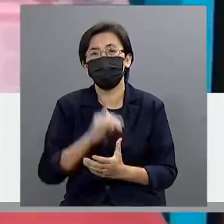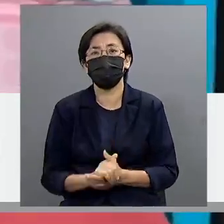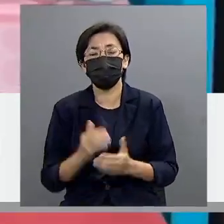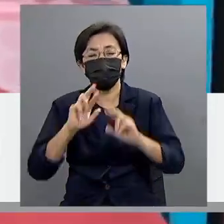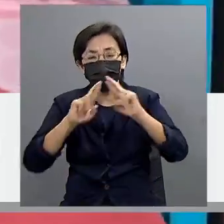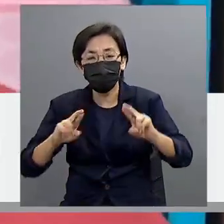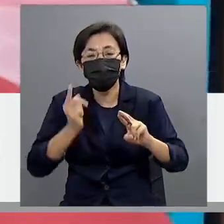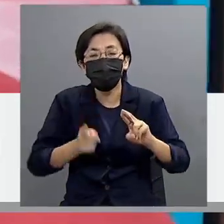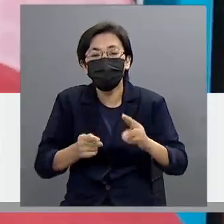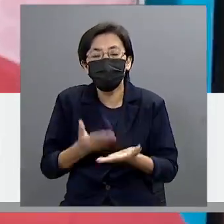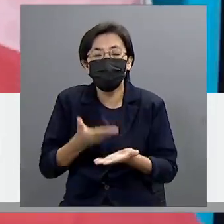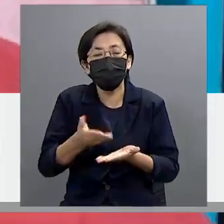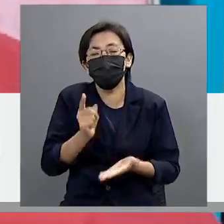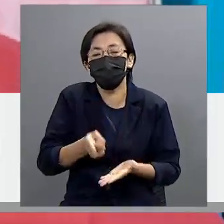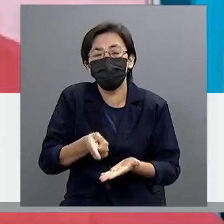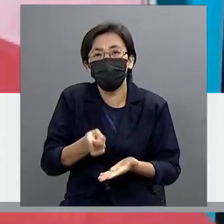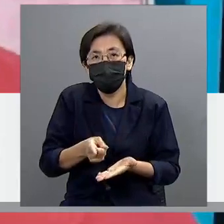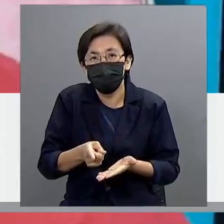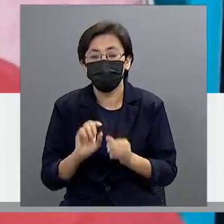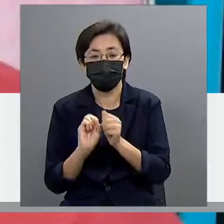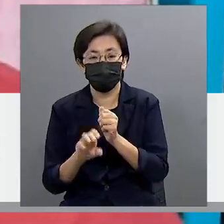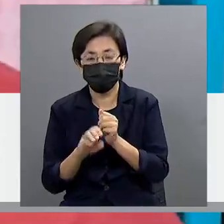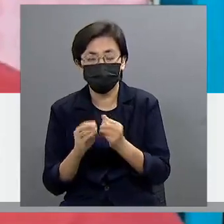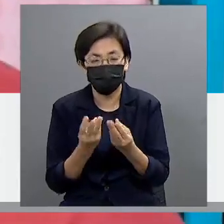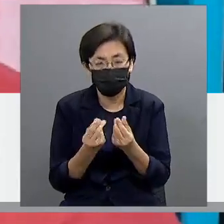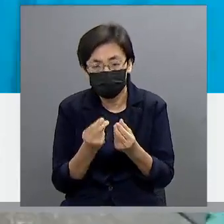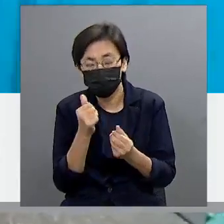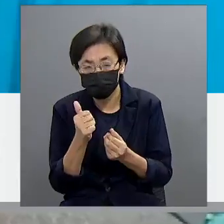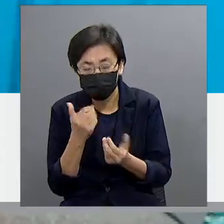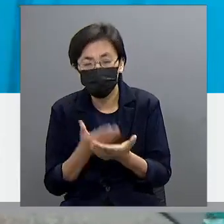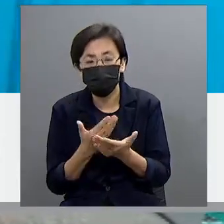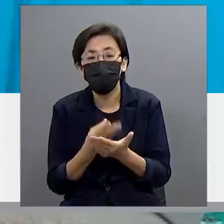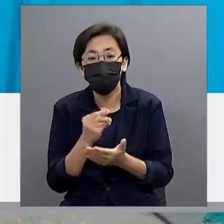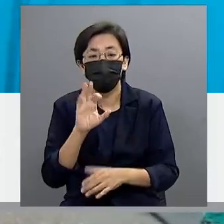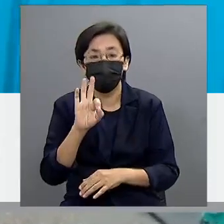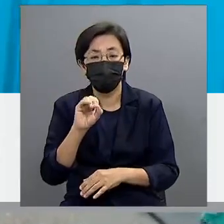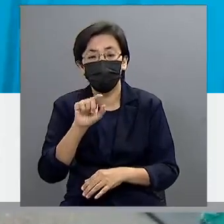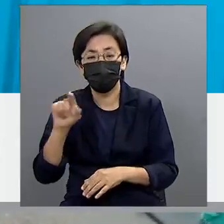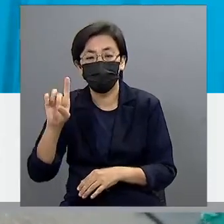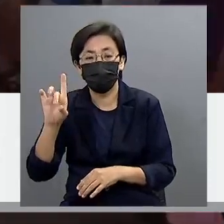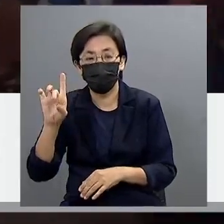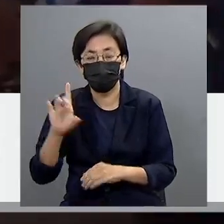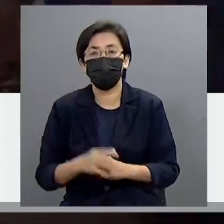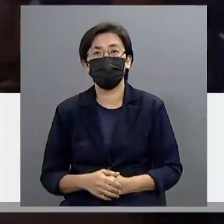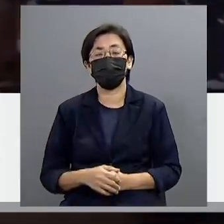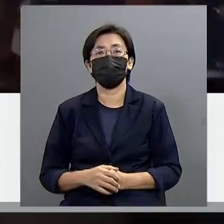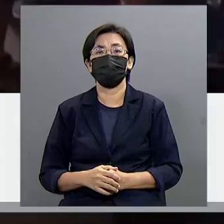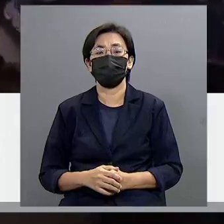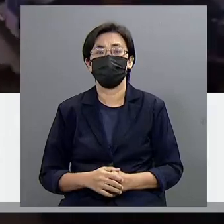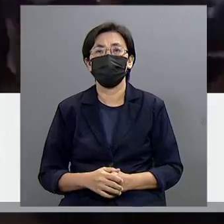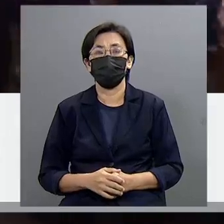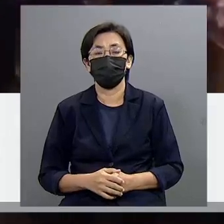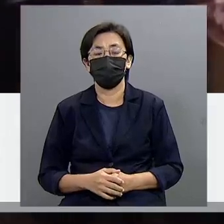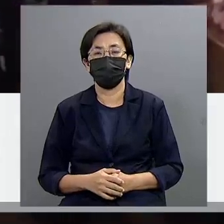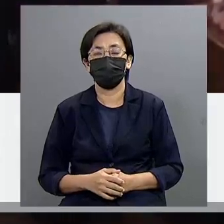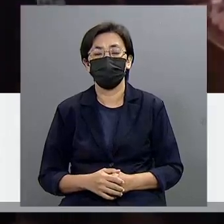ากันมานานแล้วเขาจะแนะนำเลขให้ด้วยราคาก็จะตก 90-100 บาทค่ะทีนี้ถ้าไปดูผู้ค้าในพื้นที่ตลาดเจ้าพรหมอำเภอพ